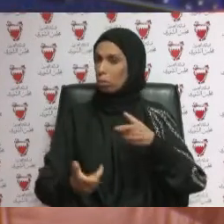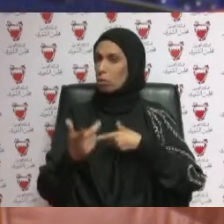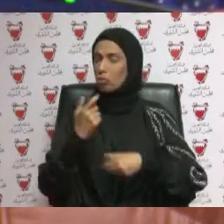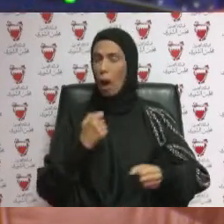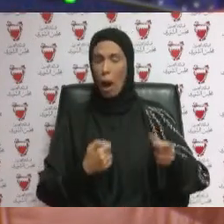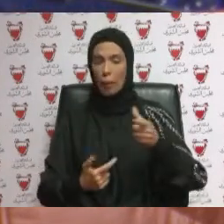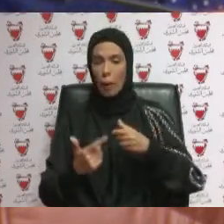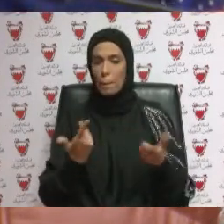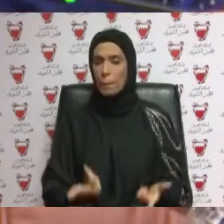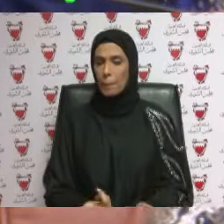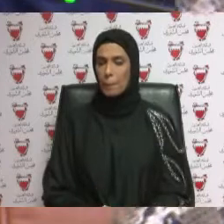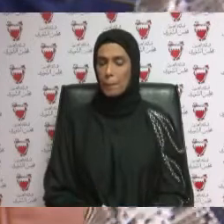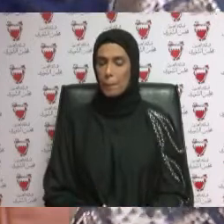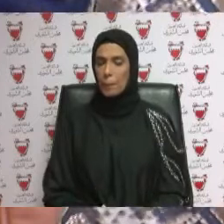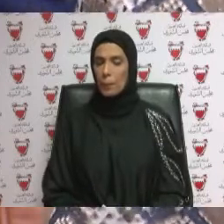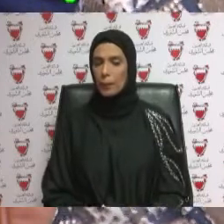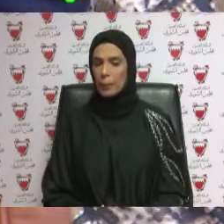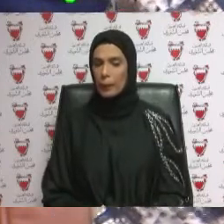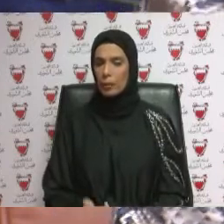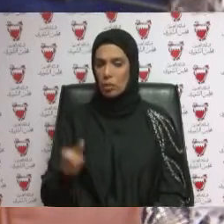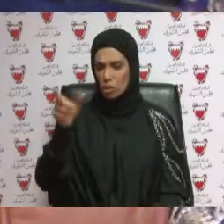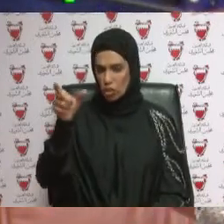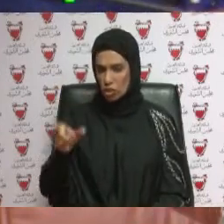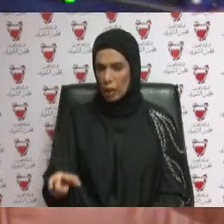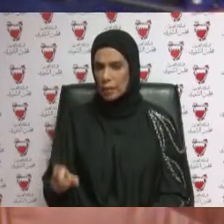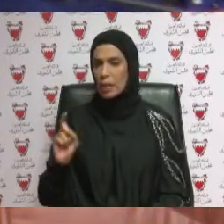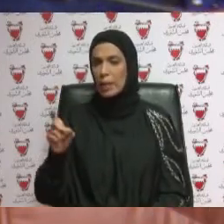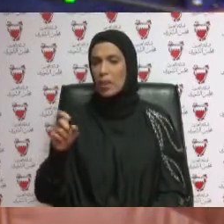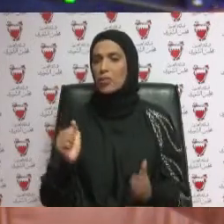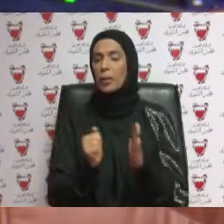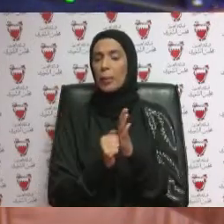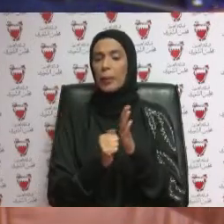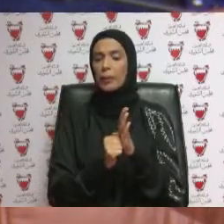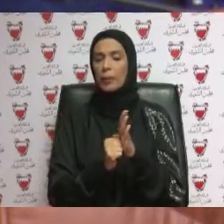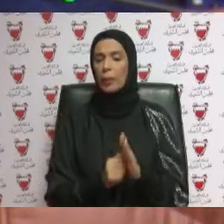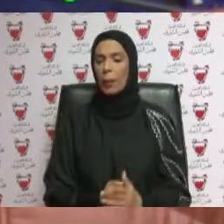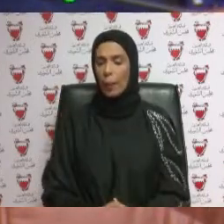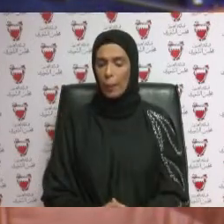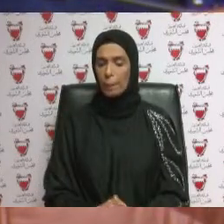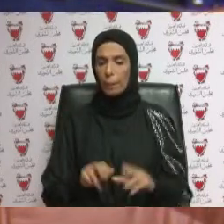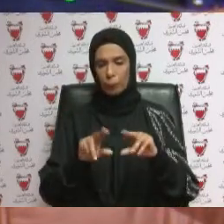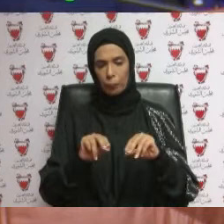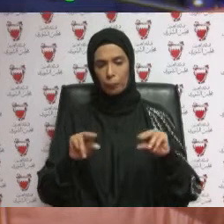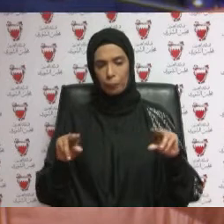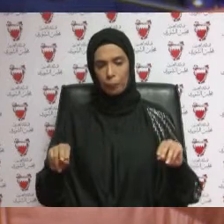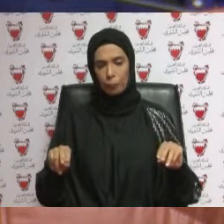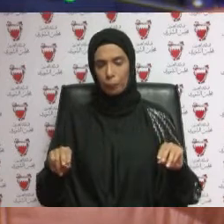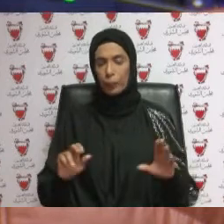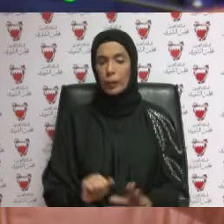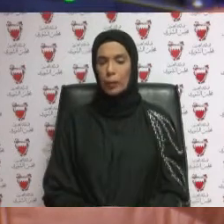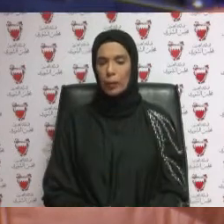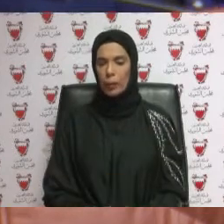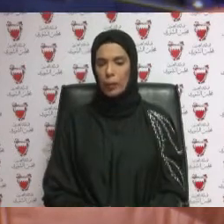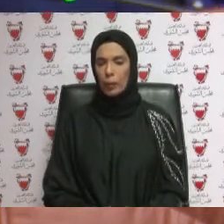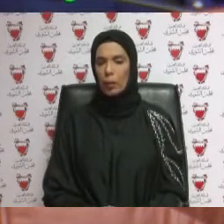وايضا بالنسبه الى المستاجر نفسه نفس الشيء، يعني هو قد يدعي بأن